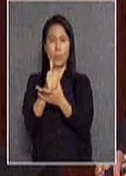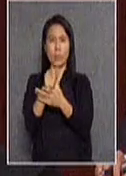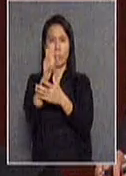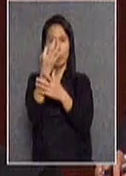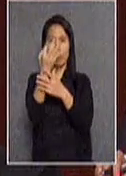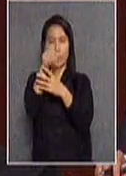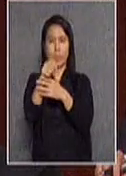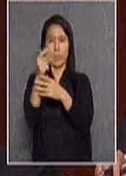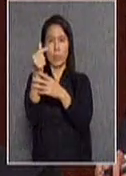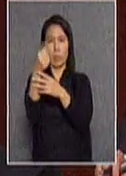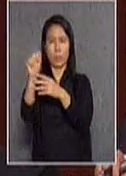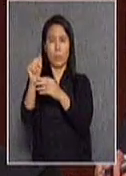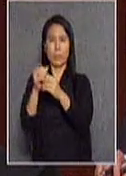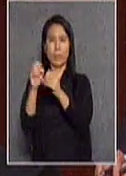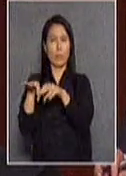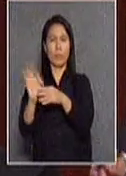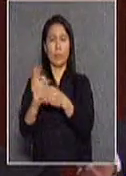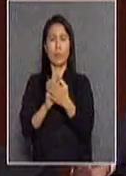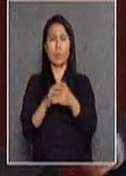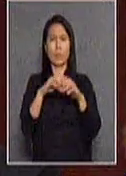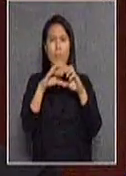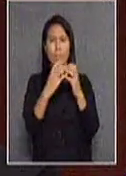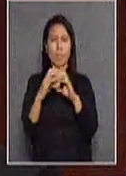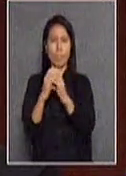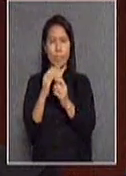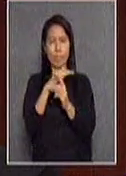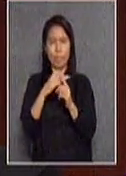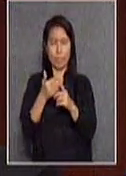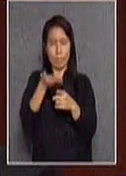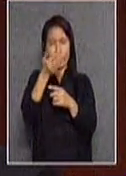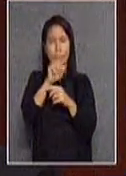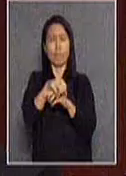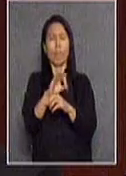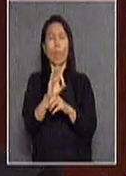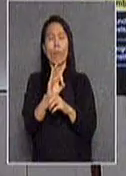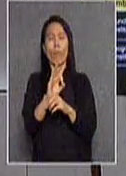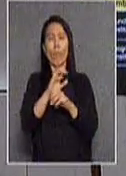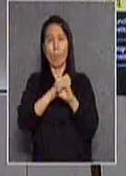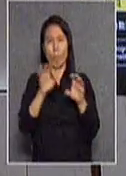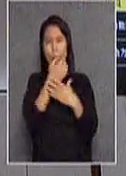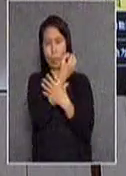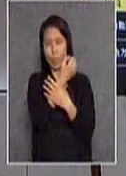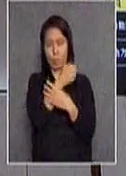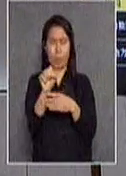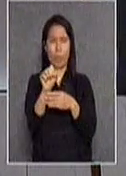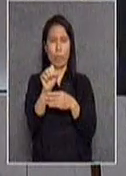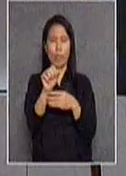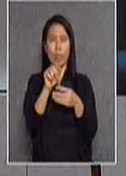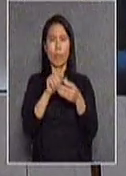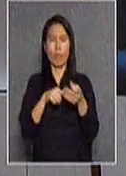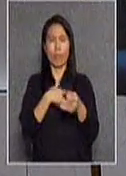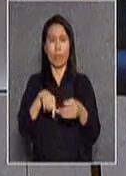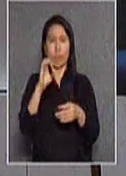贊成，10位反對，沒有人棄權。議題未獲得兩部分在席委員分別以過半數贊成，我宣布修正案被否決。陳志全議